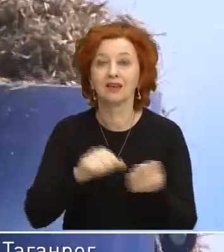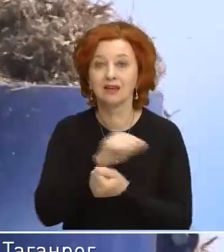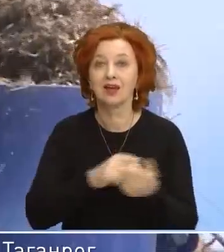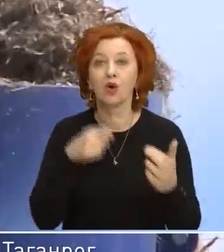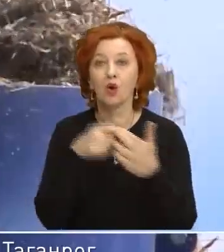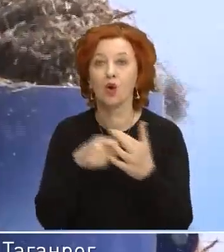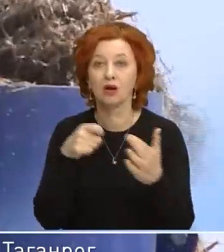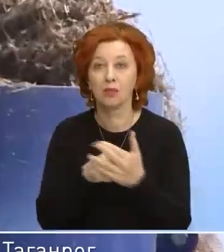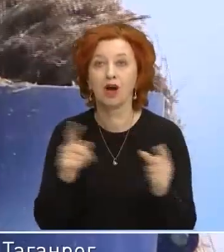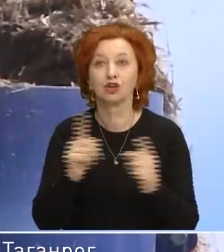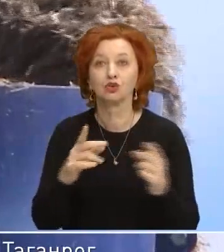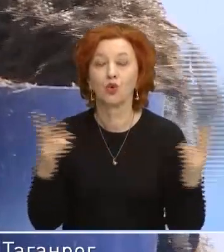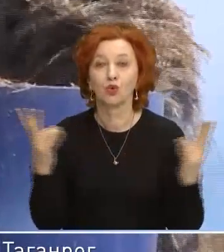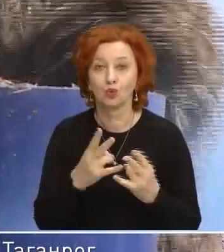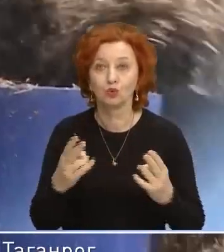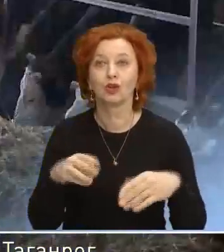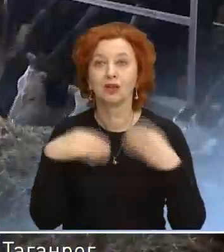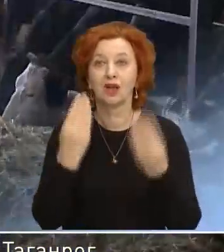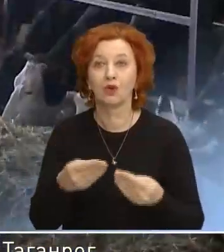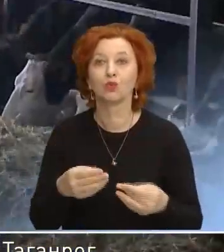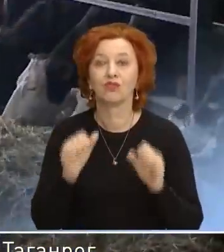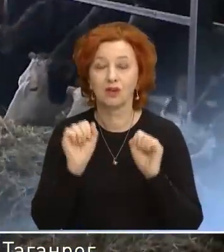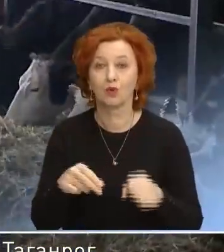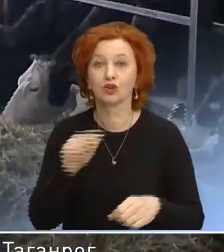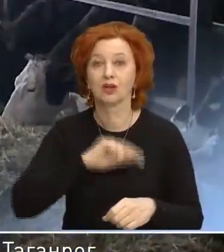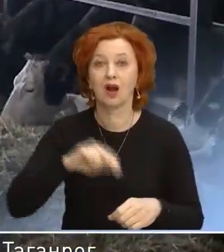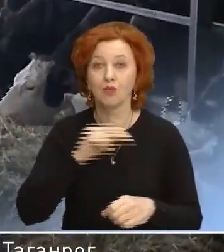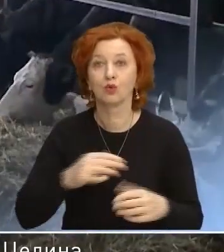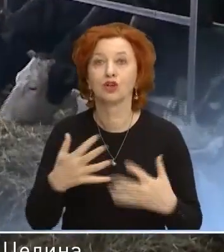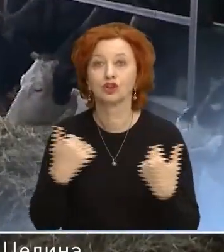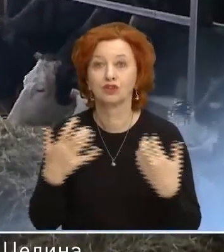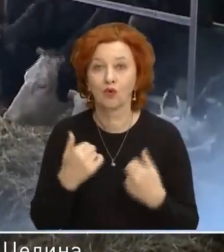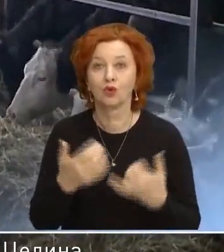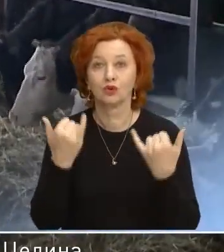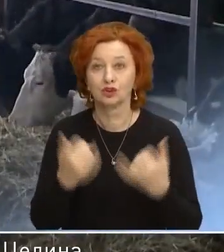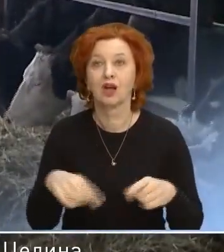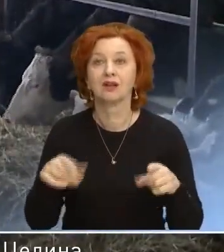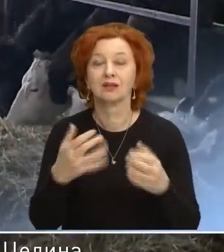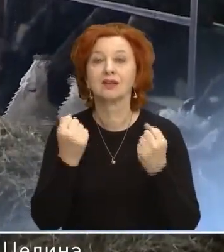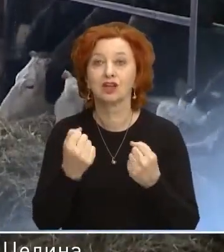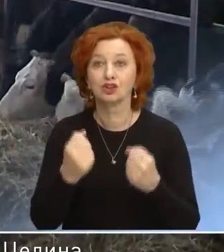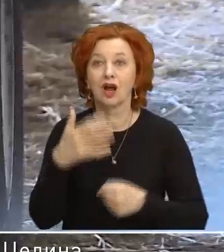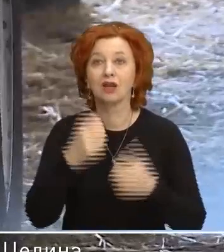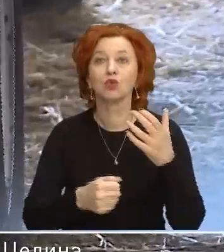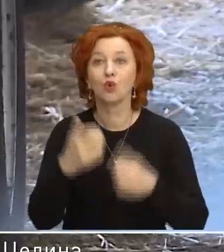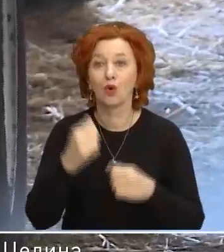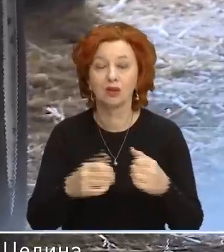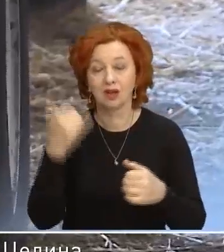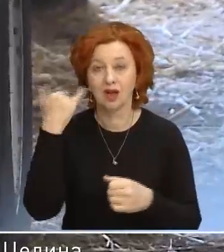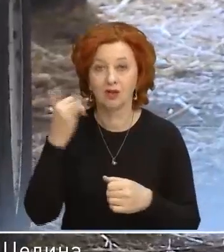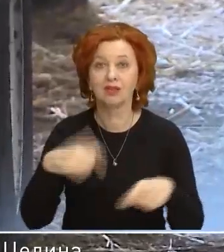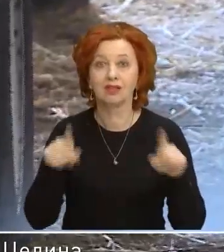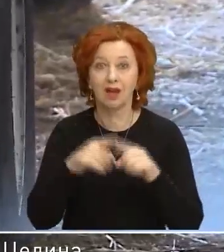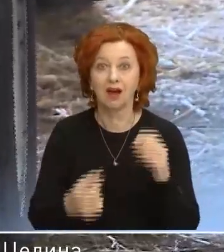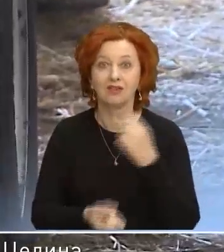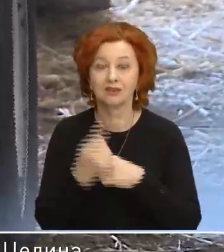особенно важно. Со временем появился опыт работы с животными. Для выпаивания телят держали дойных коров. Лишнее молоко продавали. Так и возникла